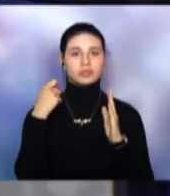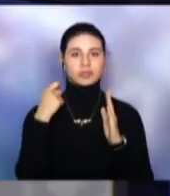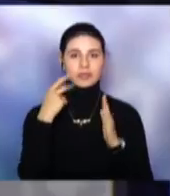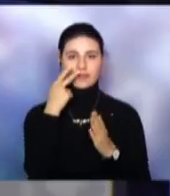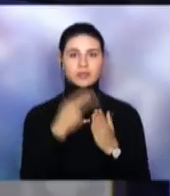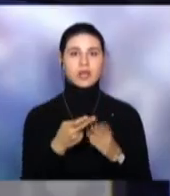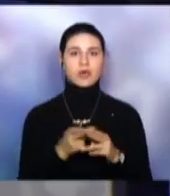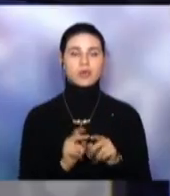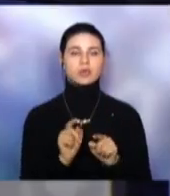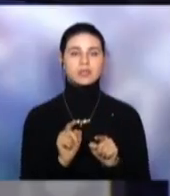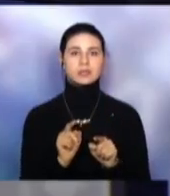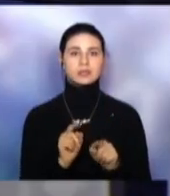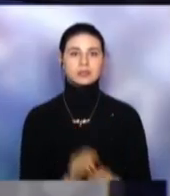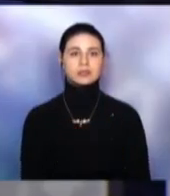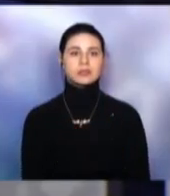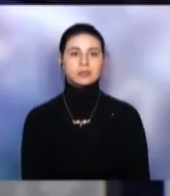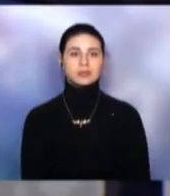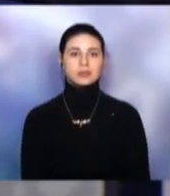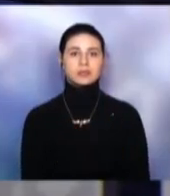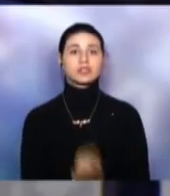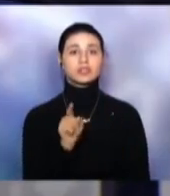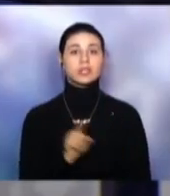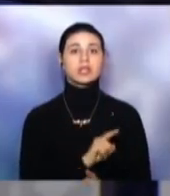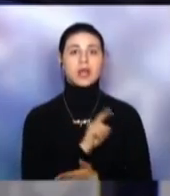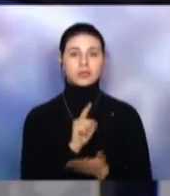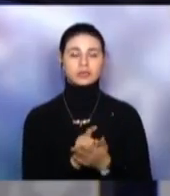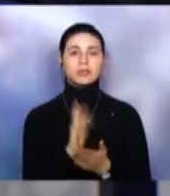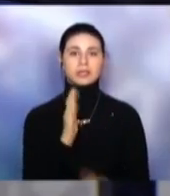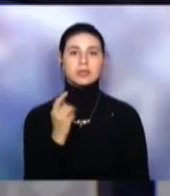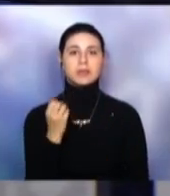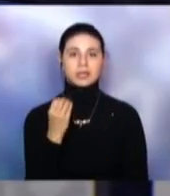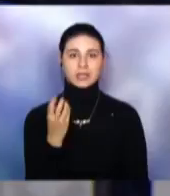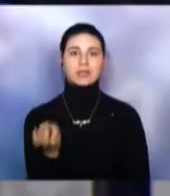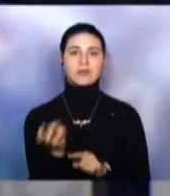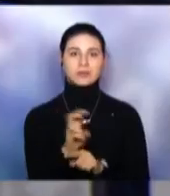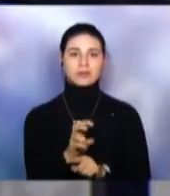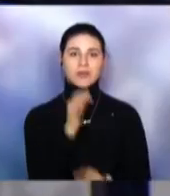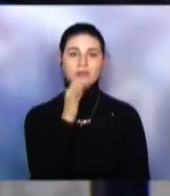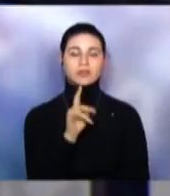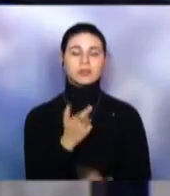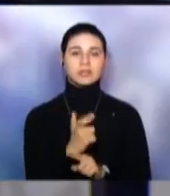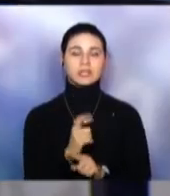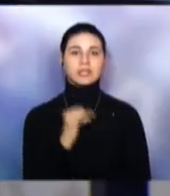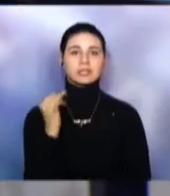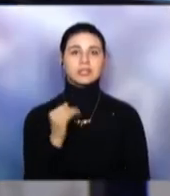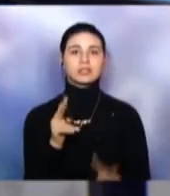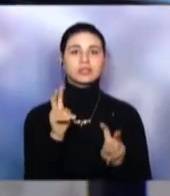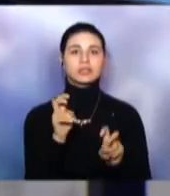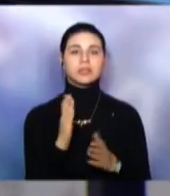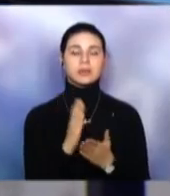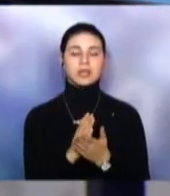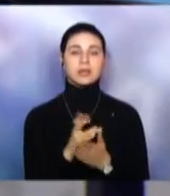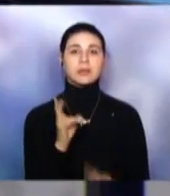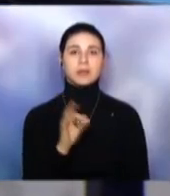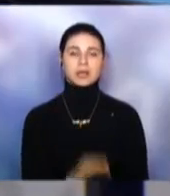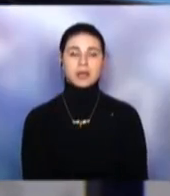ეს მასალა. შენ აუცილებლად გვესტუმრები ამ კვირაში კიდევ ერთხელ მაყურებელს ვეტყვი, რომ ძალიან საინტერესო თემით შემოგვიერთდები,